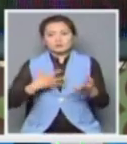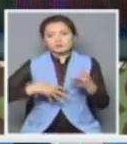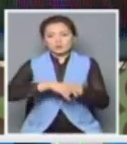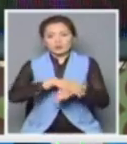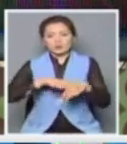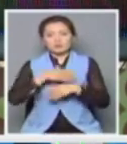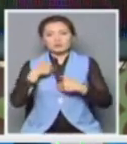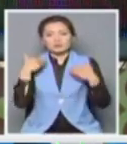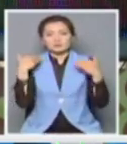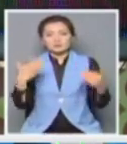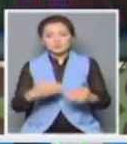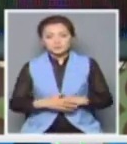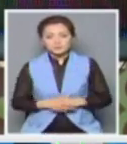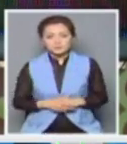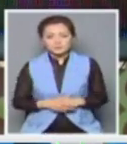отырмыз.